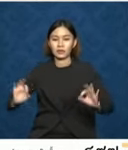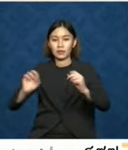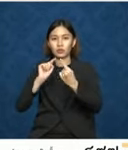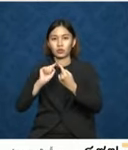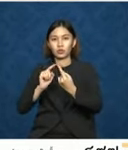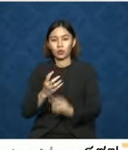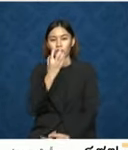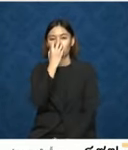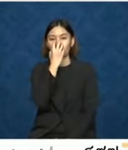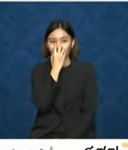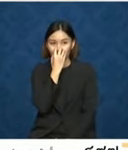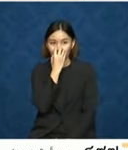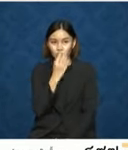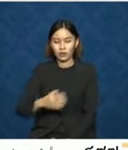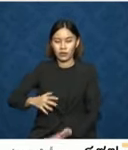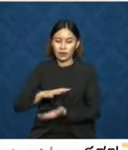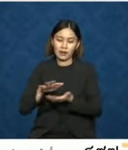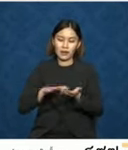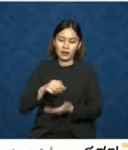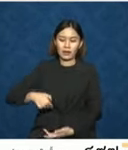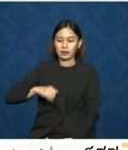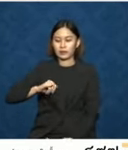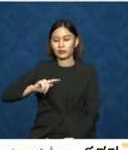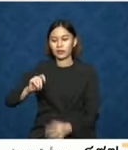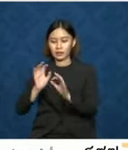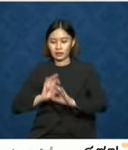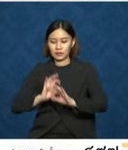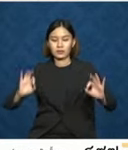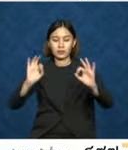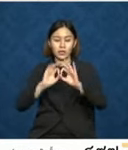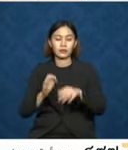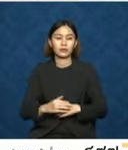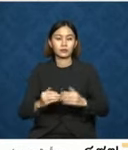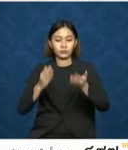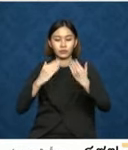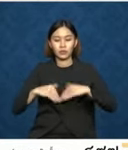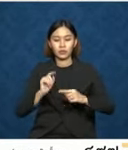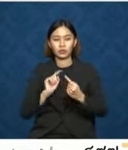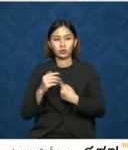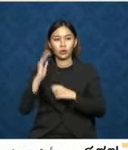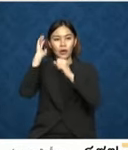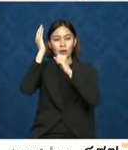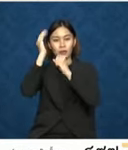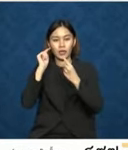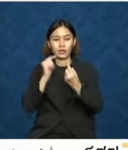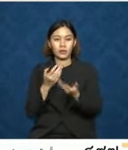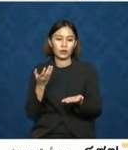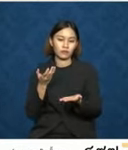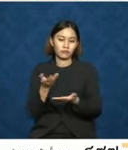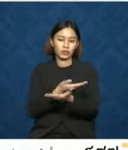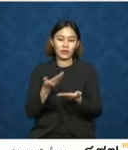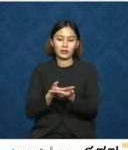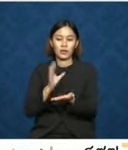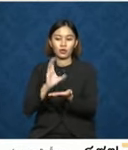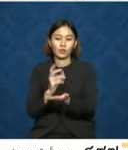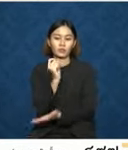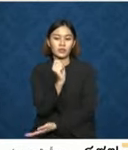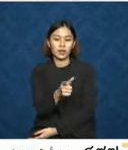ช่วยหายใจแล้วก็ฟอกไตนั้นเป็นสิ่งสำคัญครับท่าอีกเรื่องหนึ่งท่านประธานครับตอนที่อธิบายงบประมาณเ่อรายจ่าย